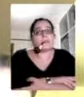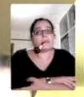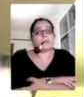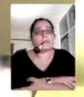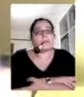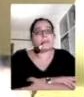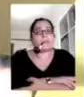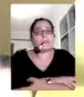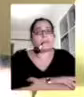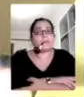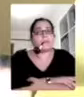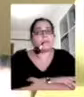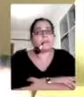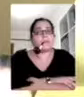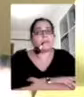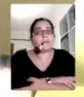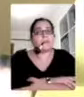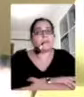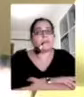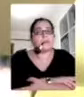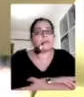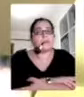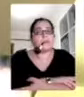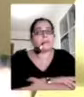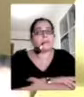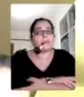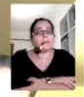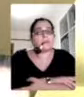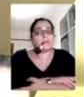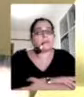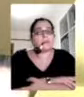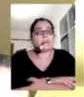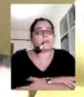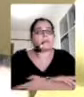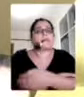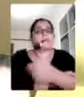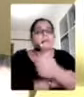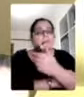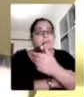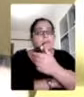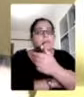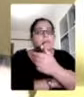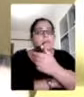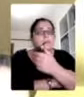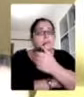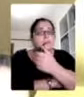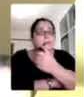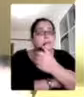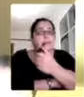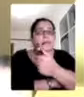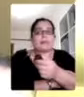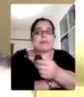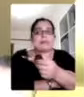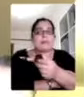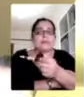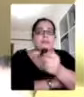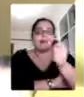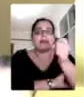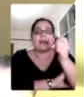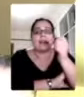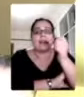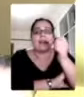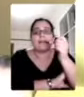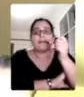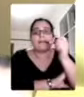A varmış Elif Hanım. Yiğit Andoruk varmış. Brebia ve Samuel Gavit Sam's Flake içiyormuş. Hey Mutlu Orlik demiş ama içiyor